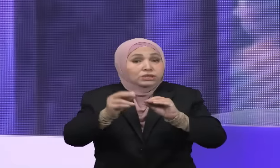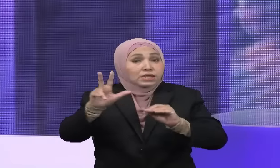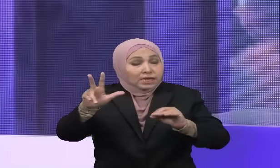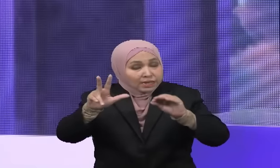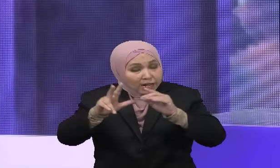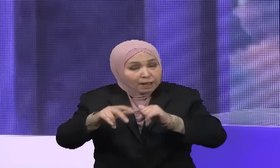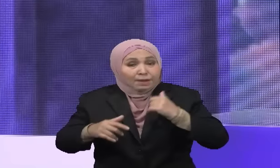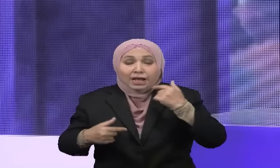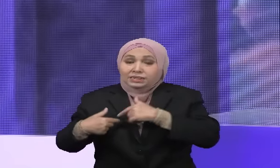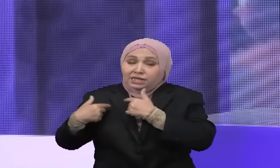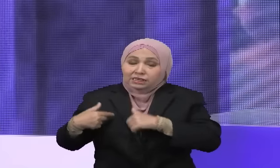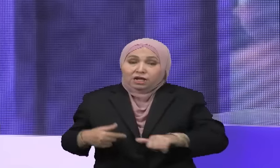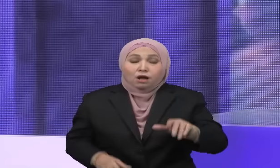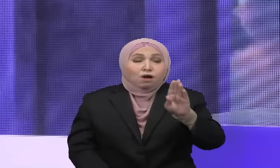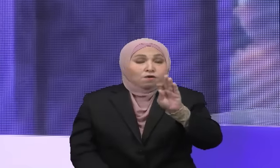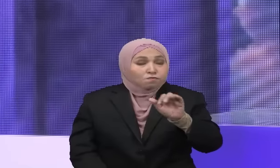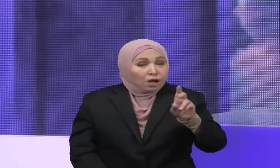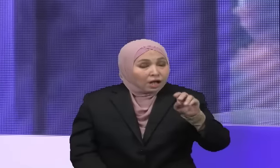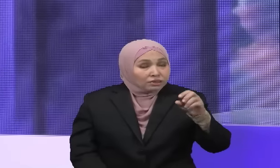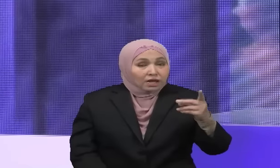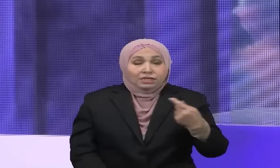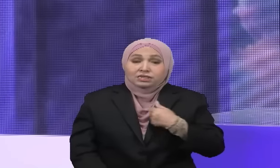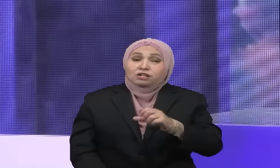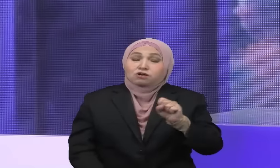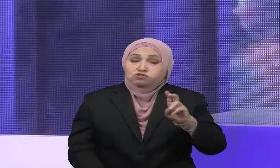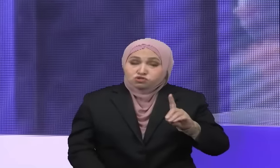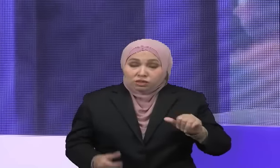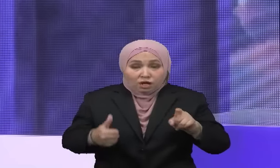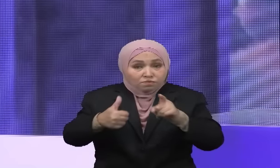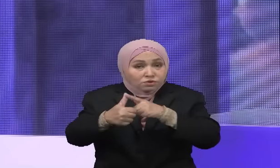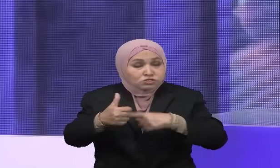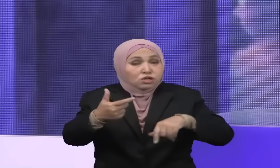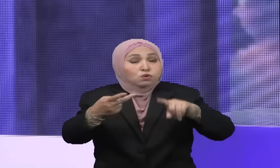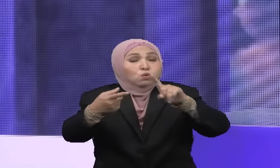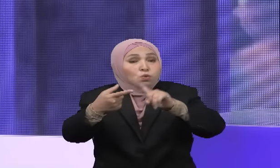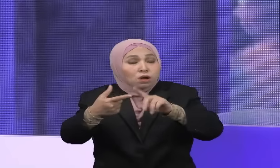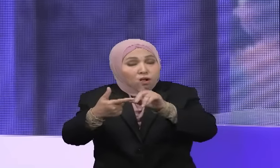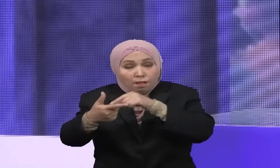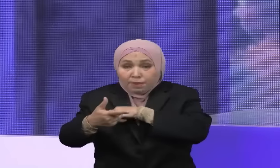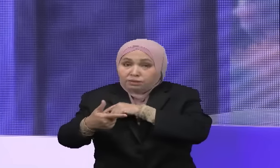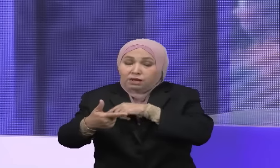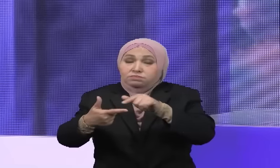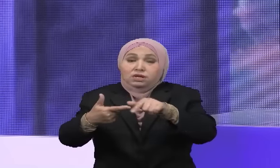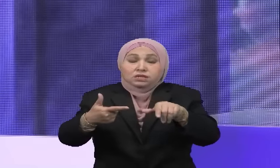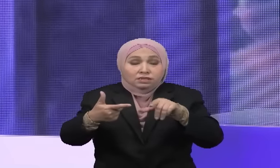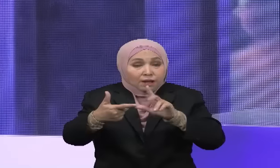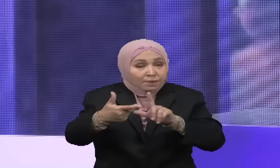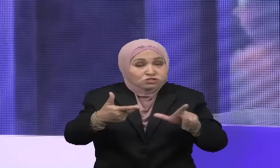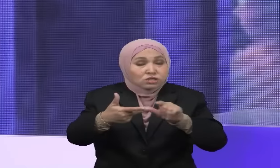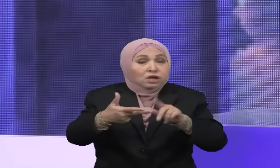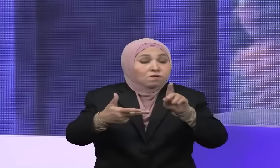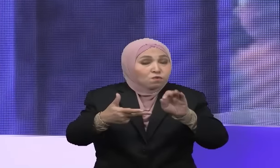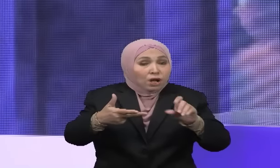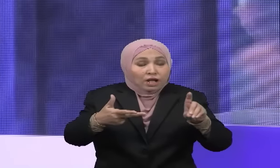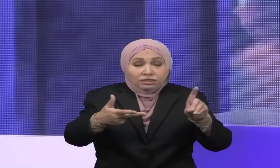iaitu afidah ataupun fuad. Kita ada sadar lapisan nombor 1, nombor 2 adalah qalb, lapisan nombor 3 adalah fuad, dan